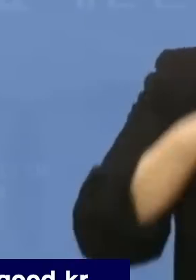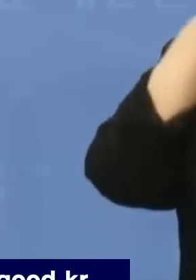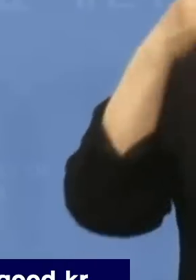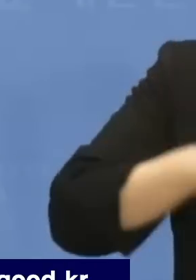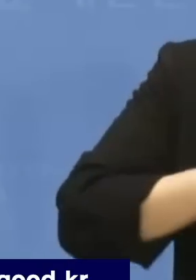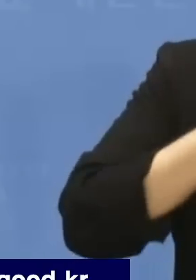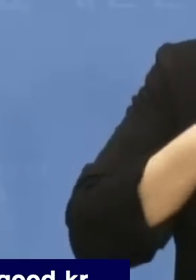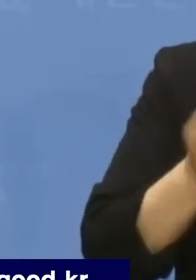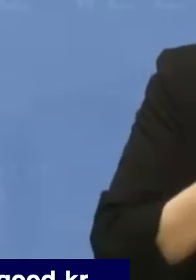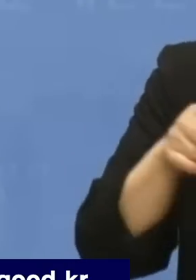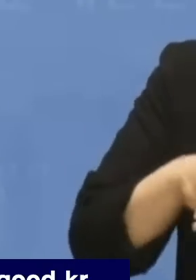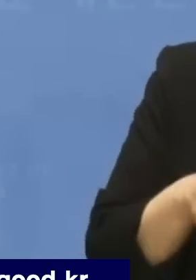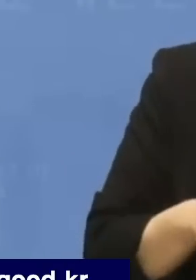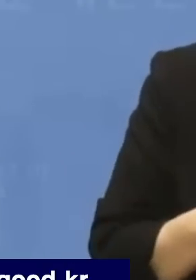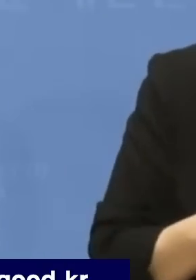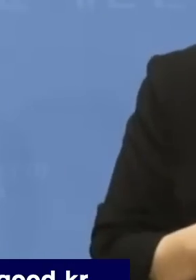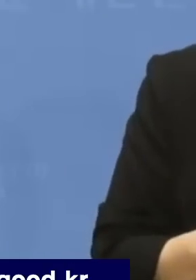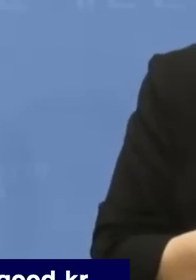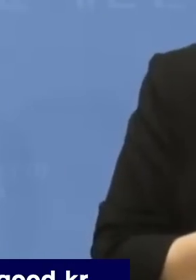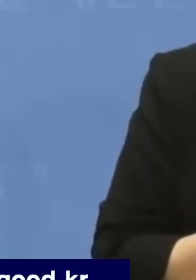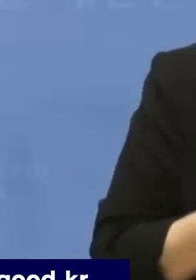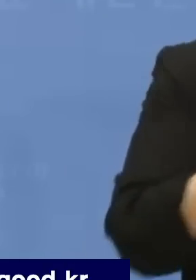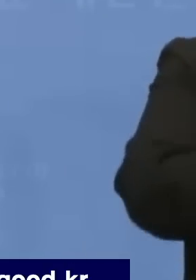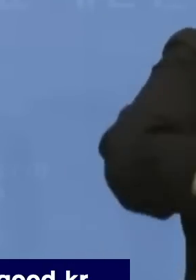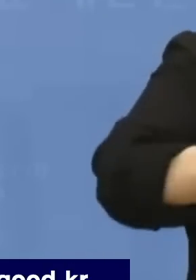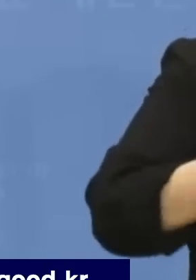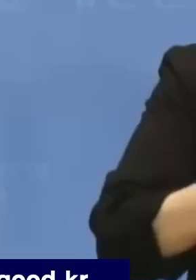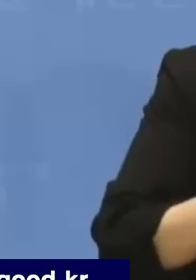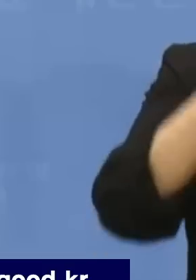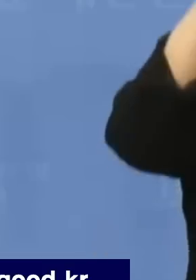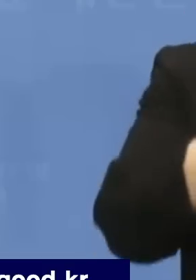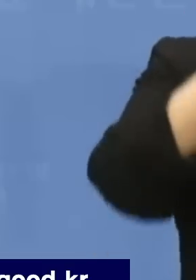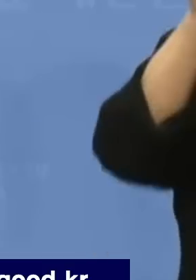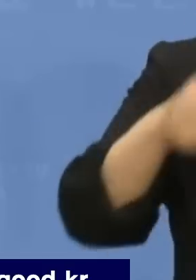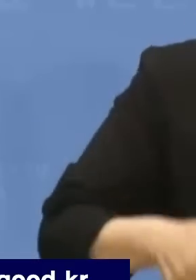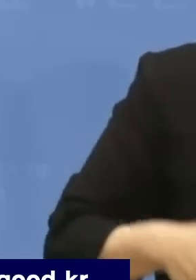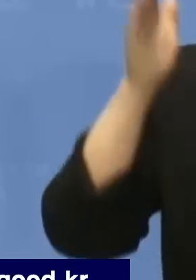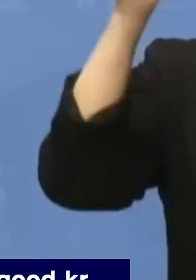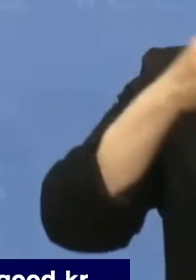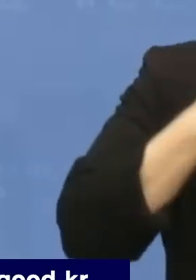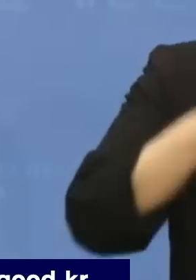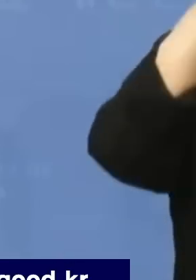정의당은 이미 태영호 자르기가 아니라 수사를 의뢰해야 한다고 밝힌 바 있습니다.